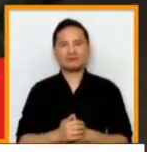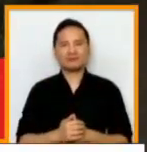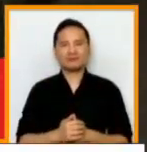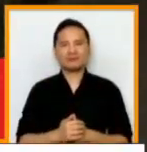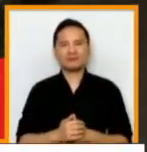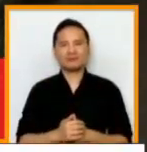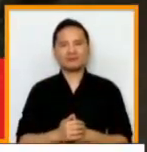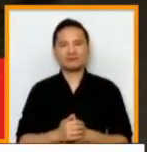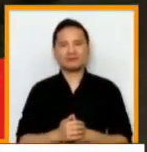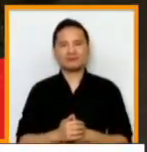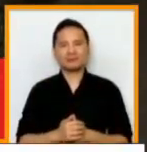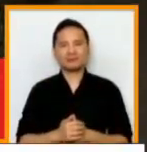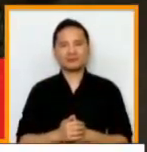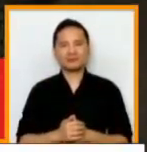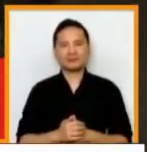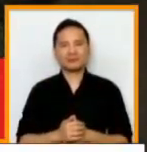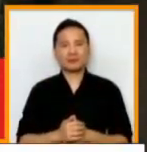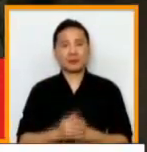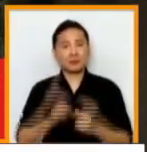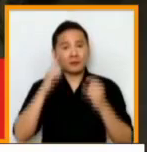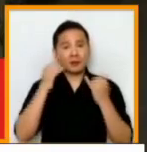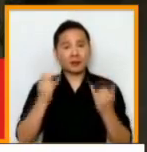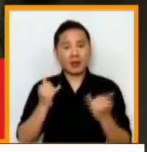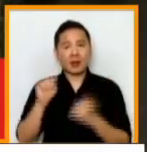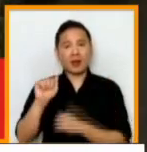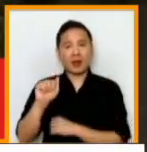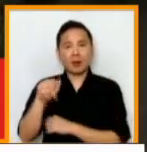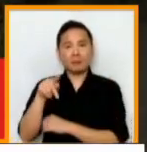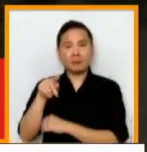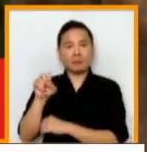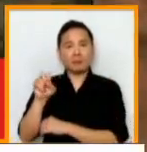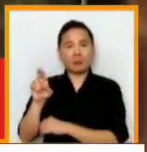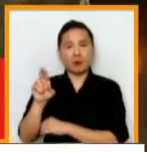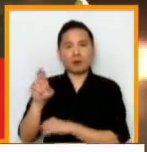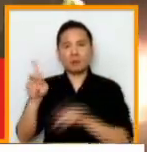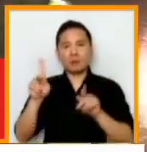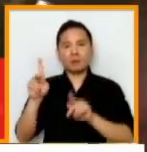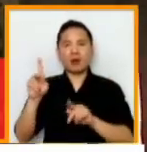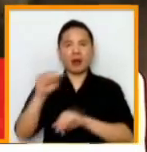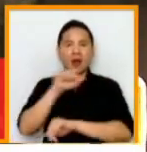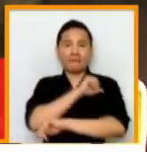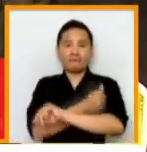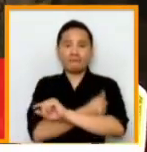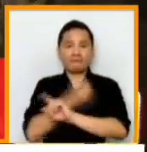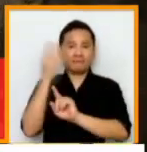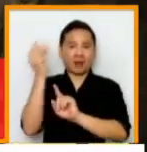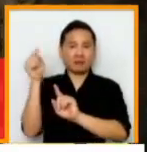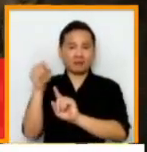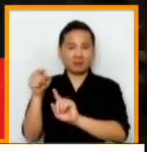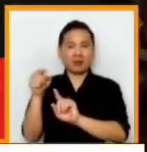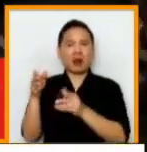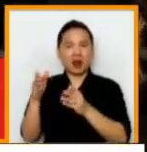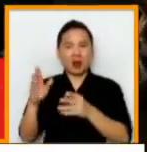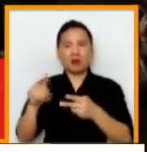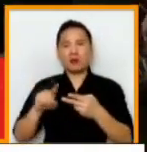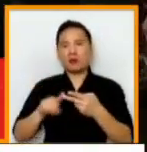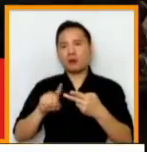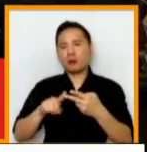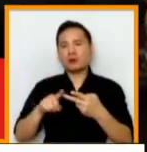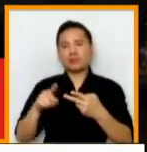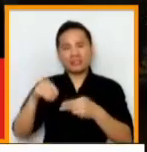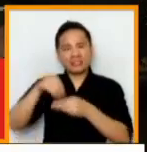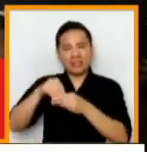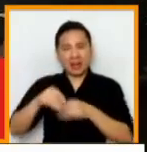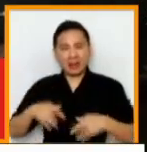Sa ngayon, mga APOR authorized persons outside of residence, Baguio residents, returning OFWs, at mga may